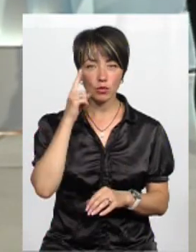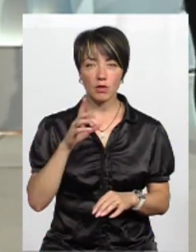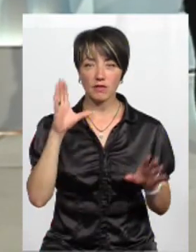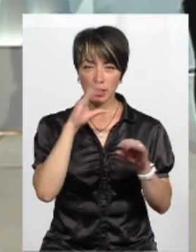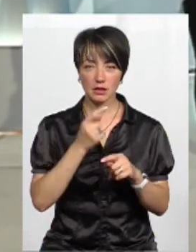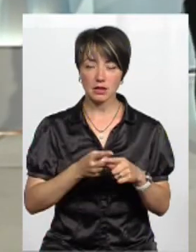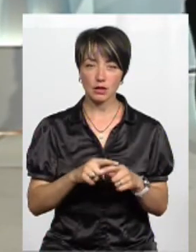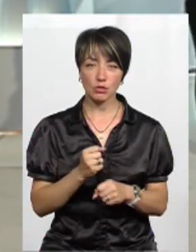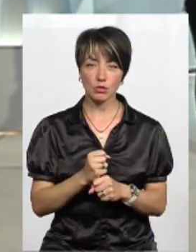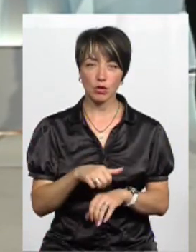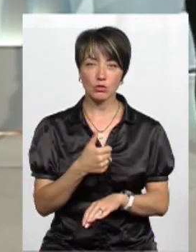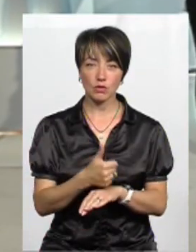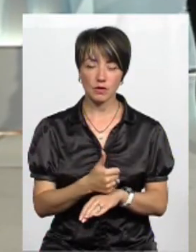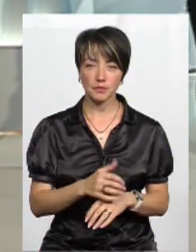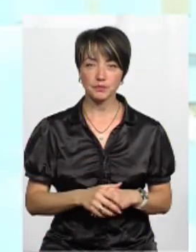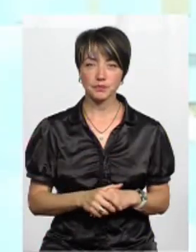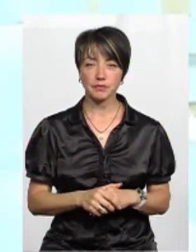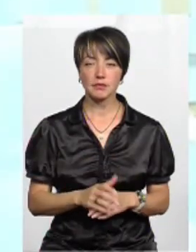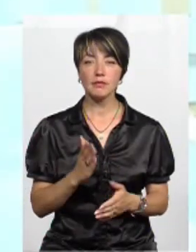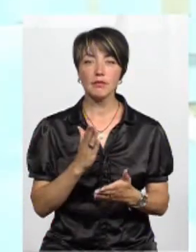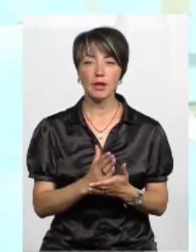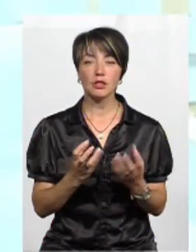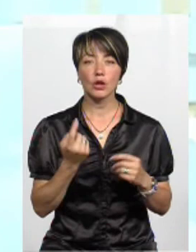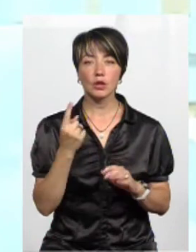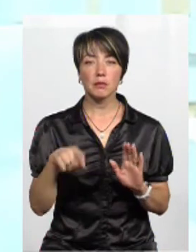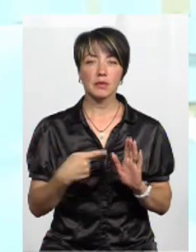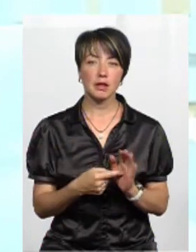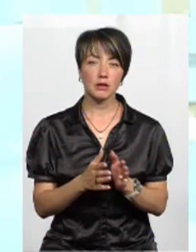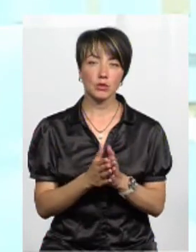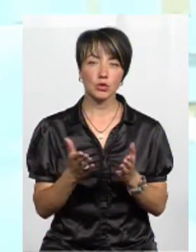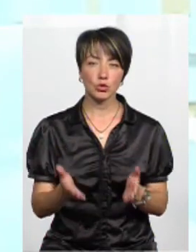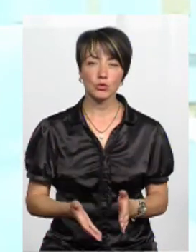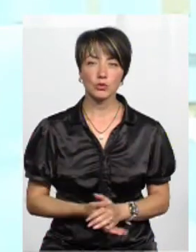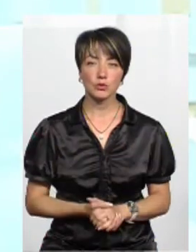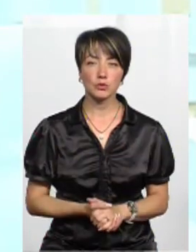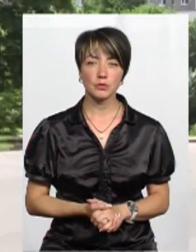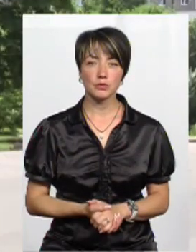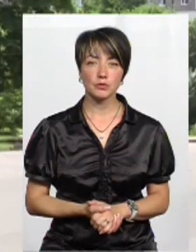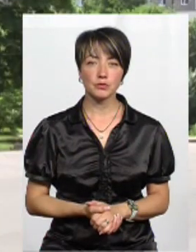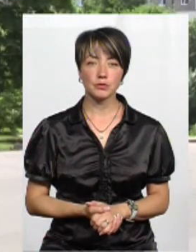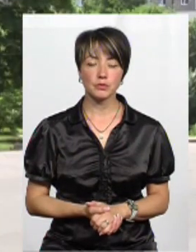вдасться. Це основні моменти. Так. І маємо ще одне питання, прошу.